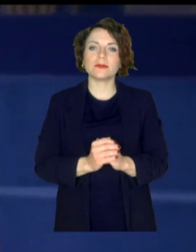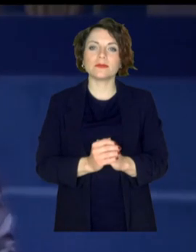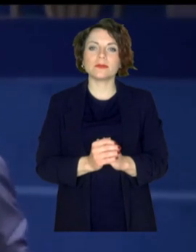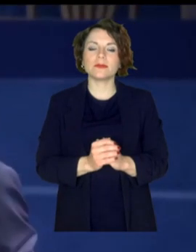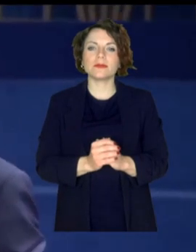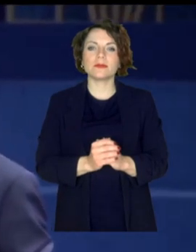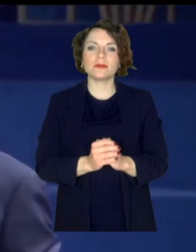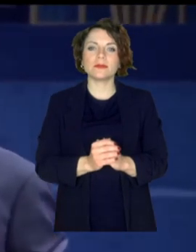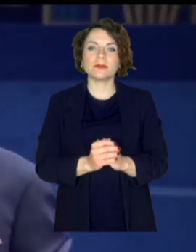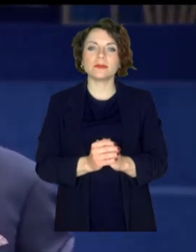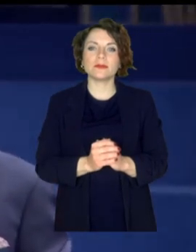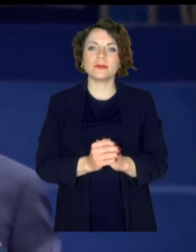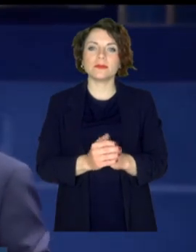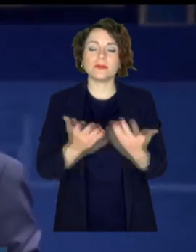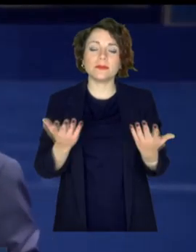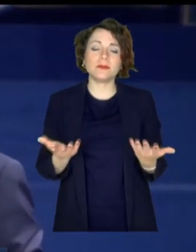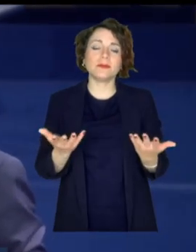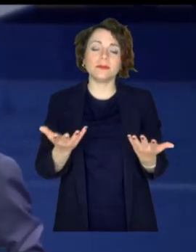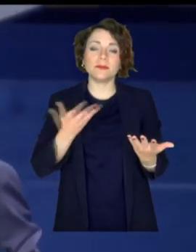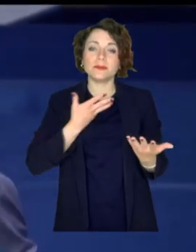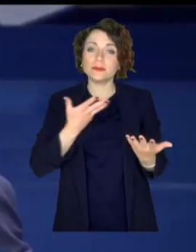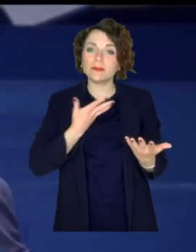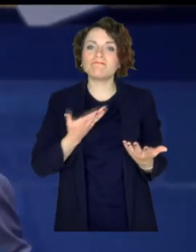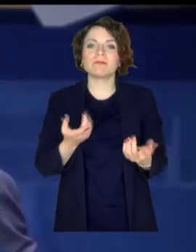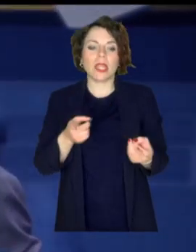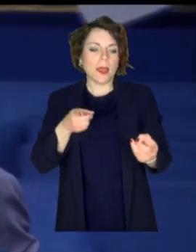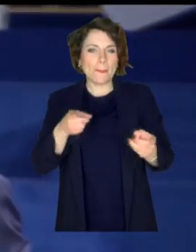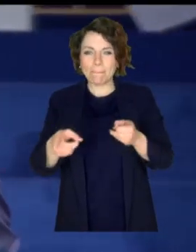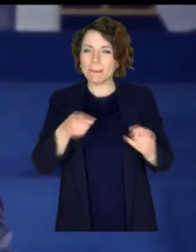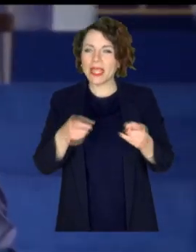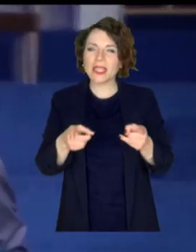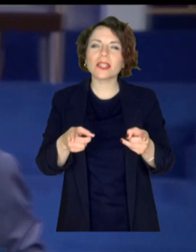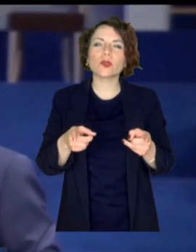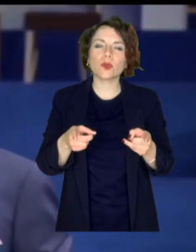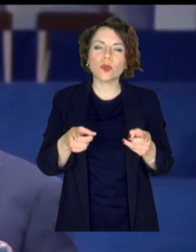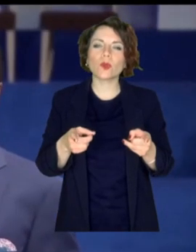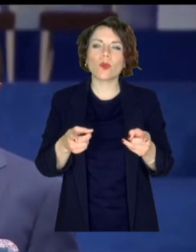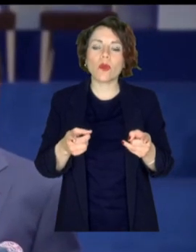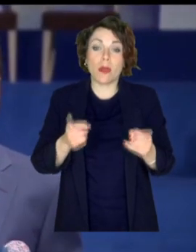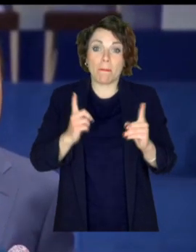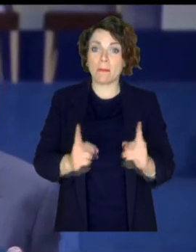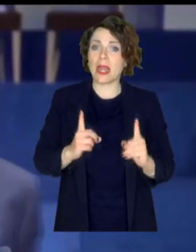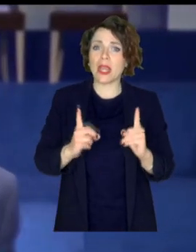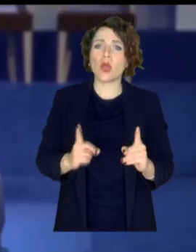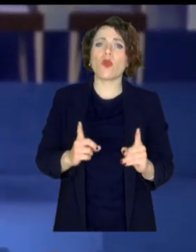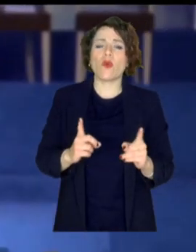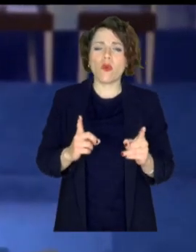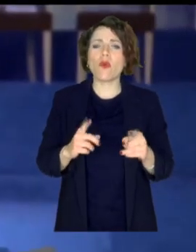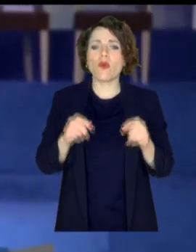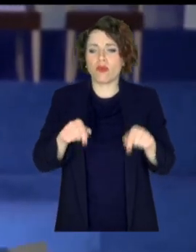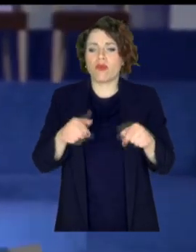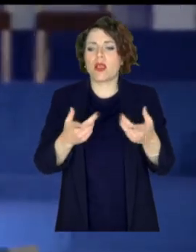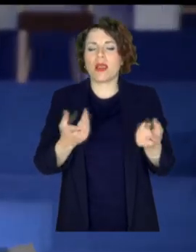Ci troviamo tra i più pericolosi periodi dell'uomo sulla terra.